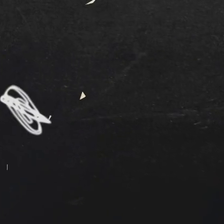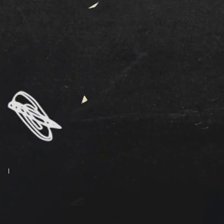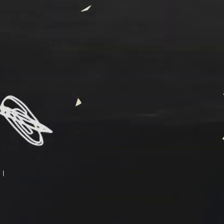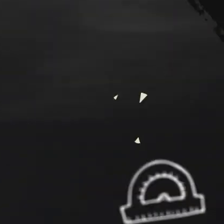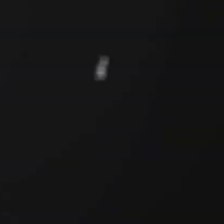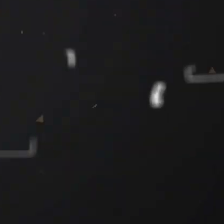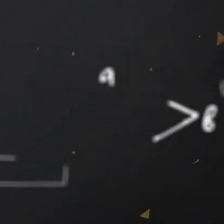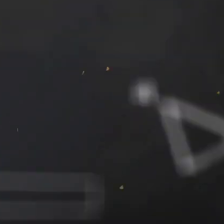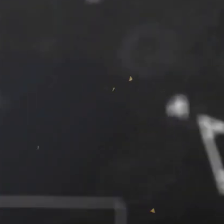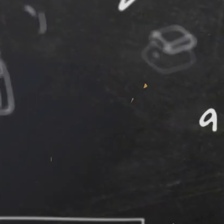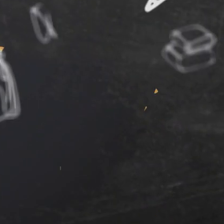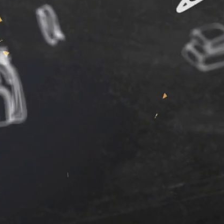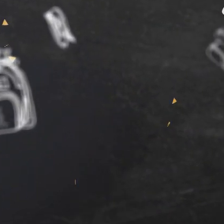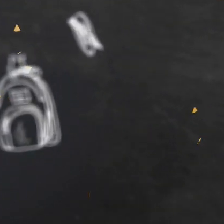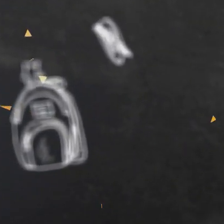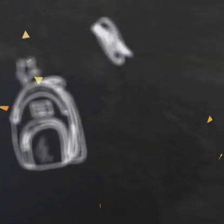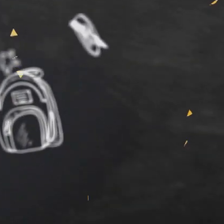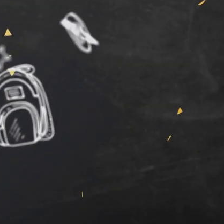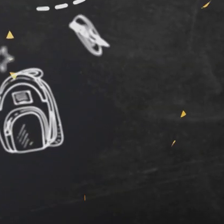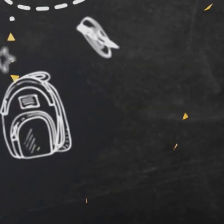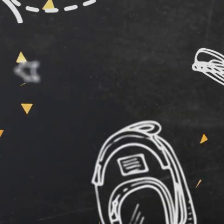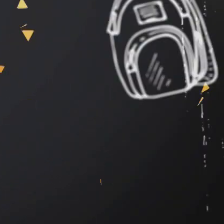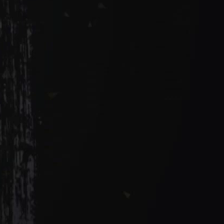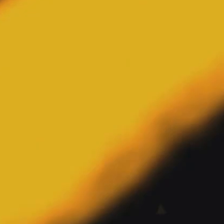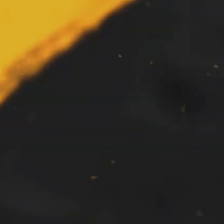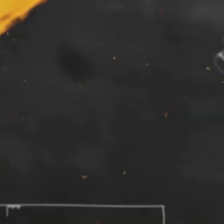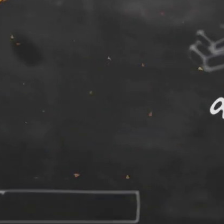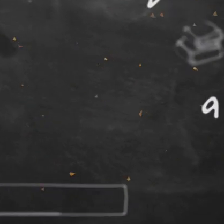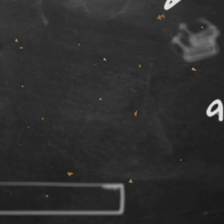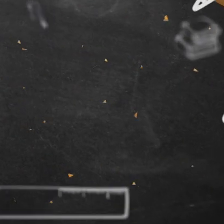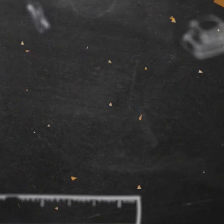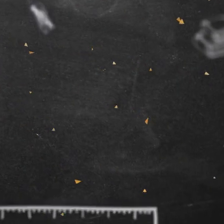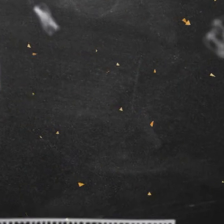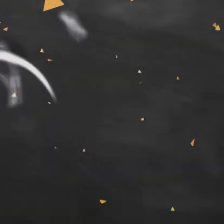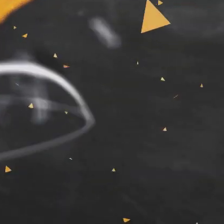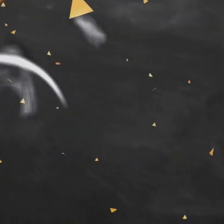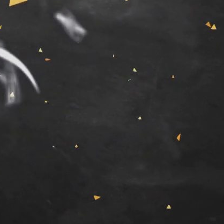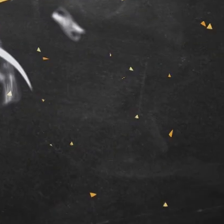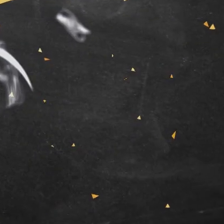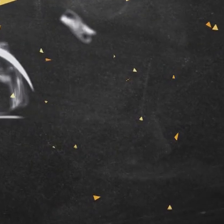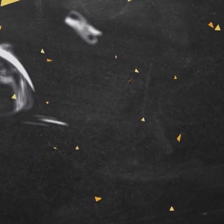ཋག ར ར ང ར ཚོལ ར ར དང ཚང